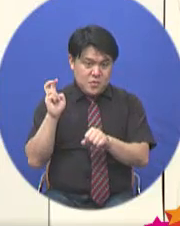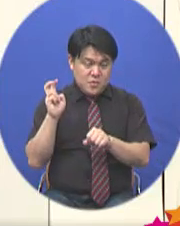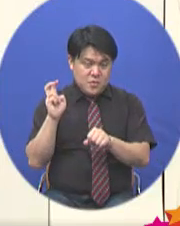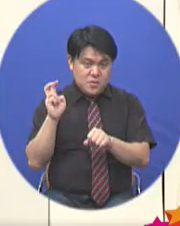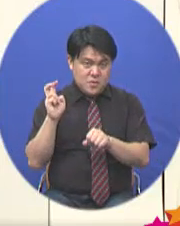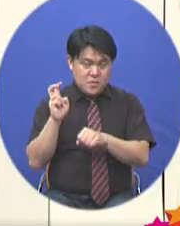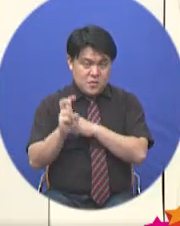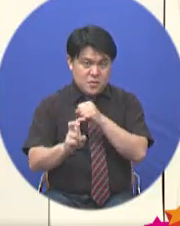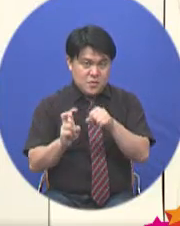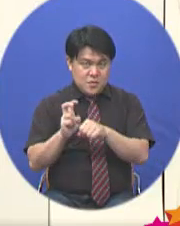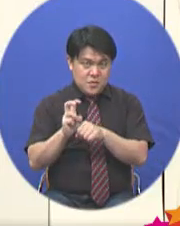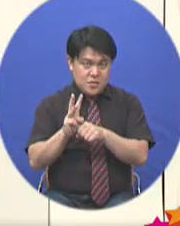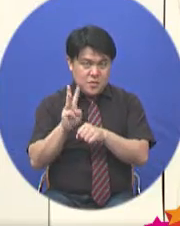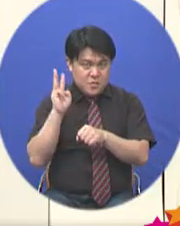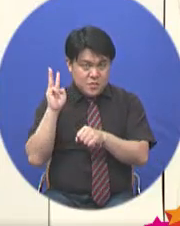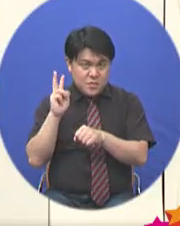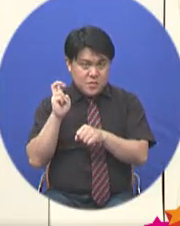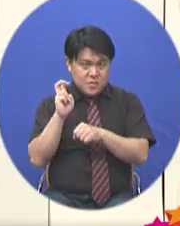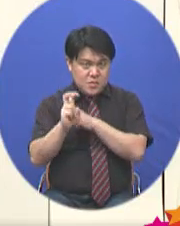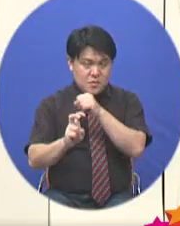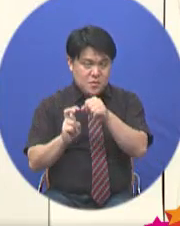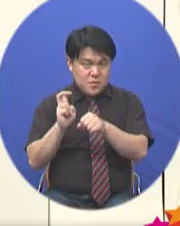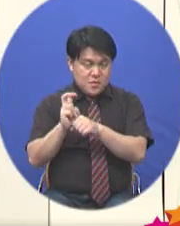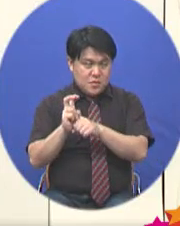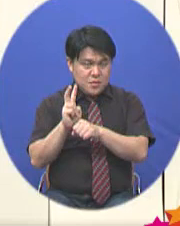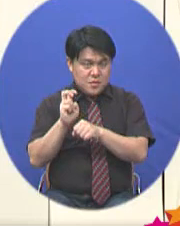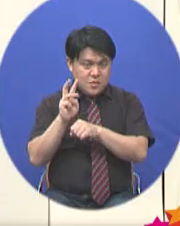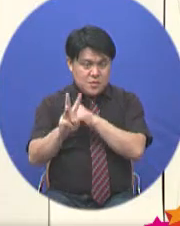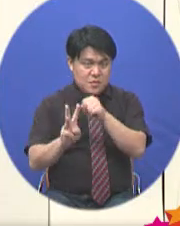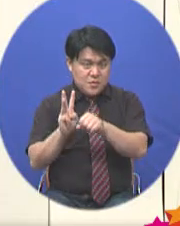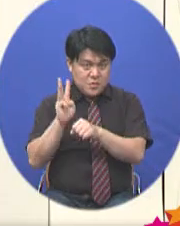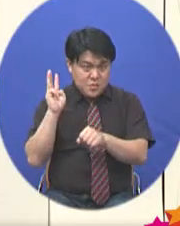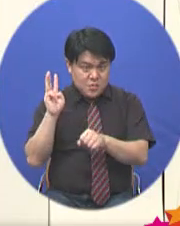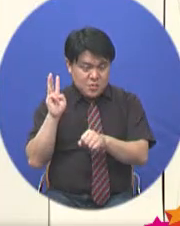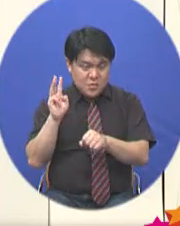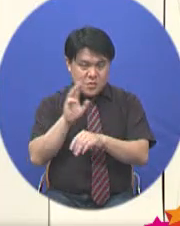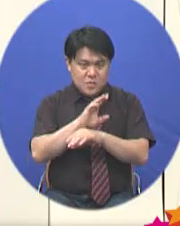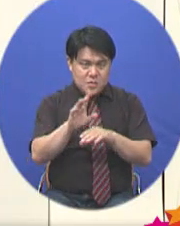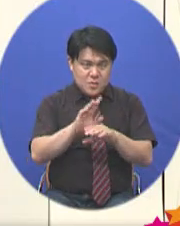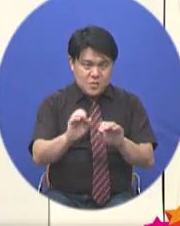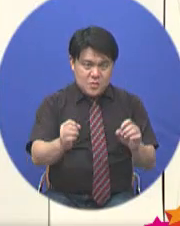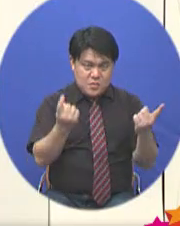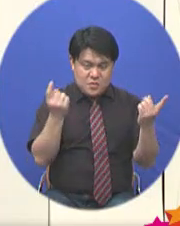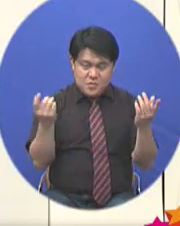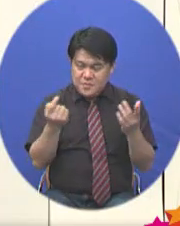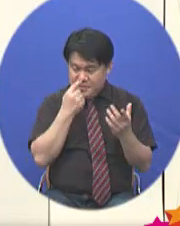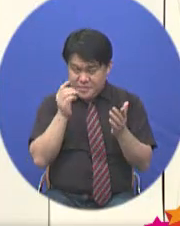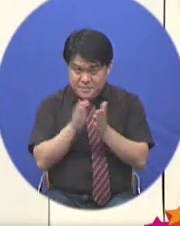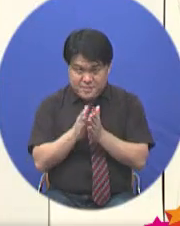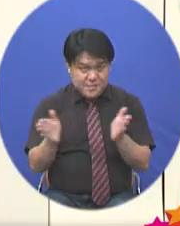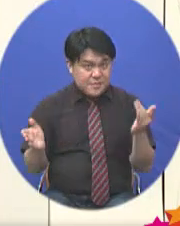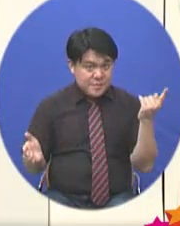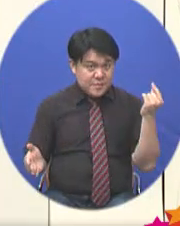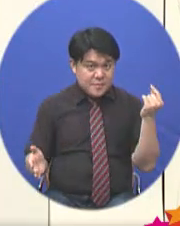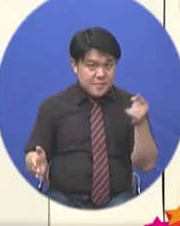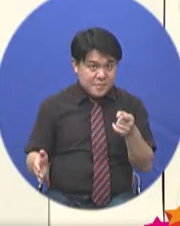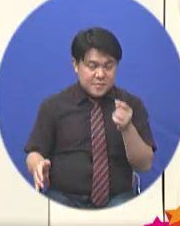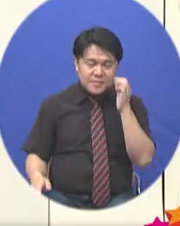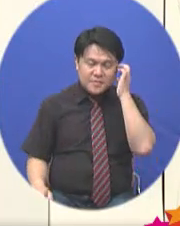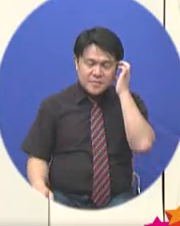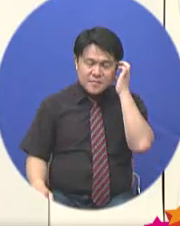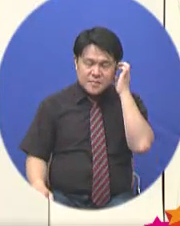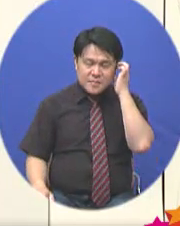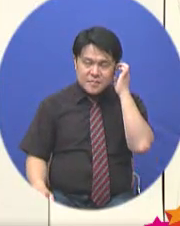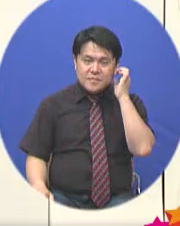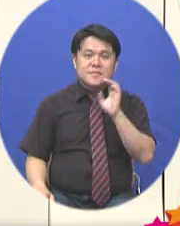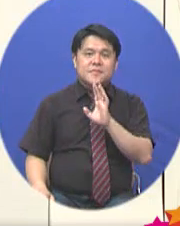약 한 3년 전, 23, 24년 전에. 컴퓨터 나오면서 바로 하신 거야, 그러니까. 예. 네네.